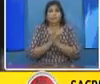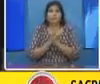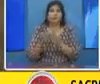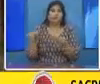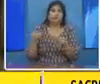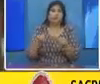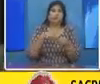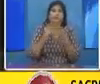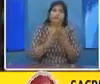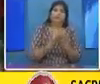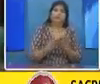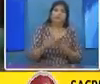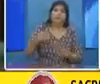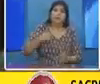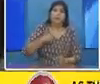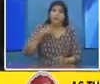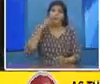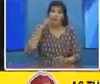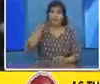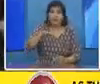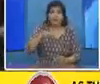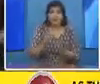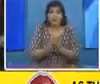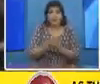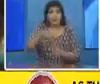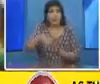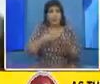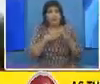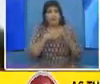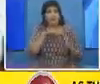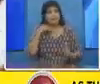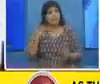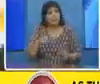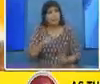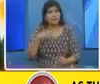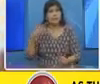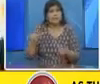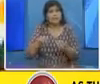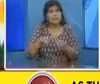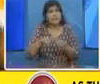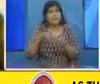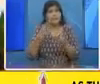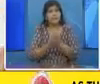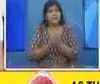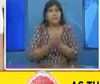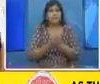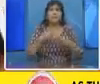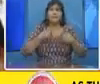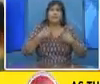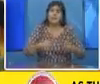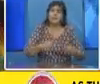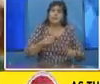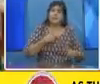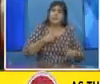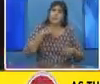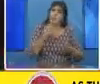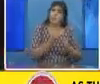के लिए संकल्प से हमारे जवानों ने बलिदान दिया है। उसी संकल्प हमें